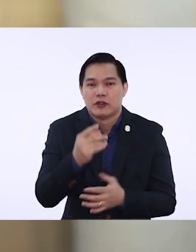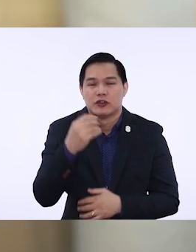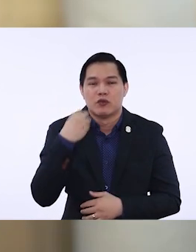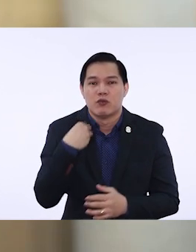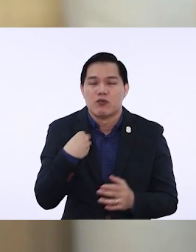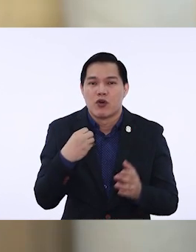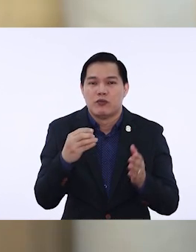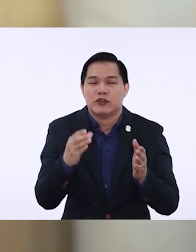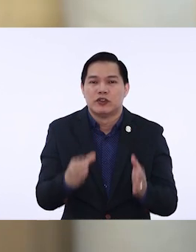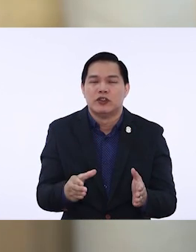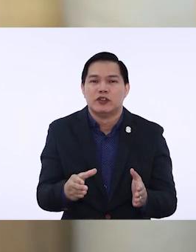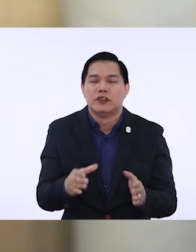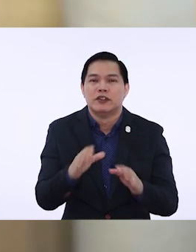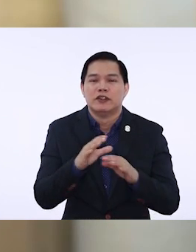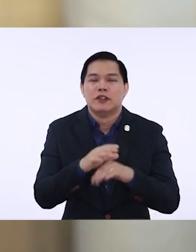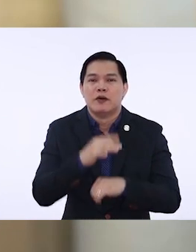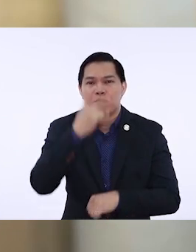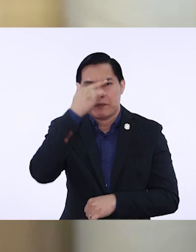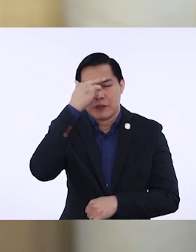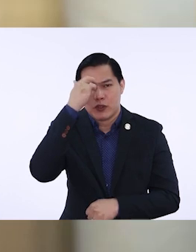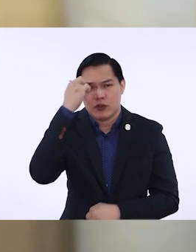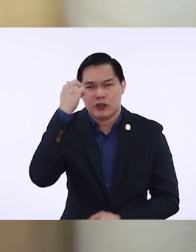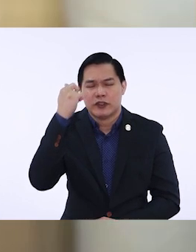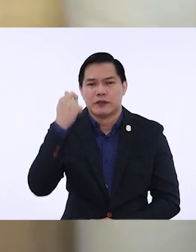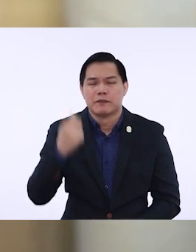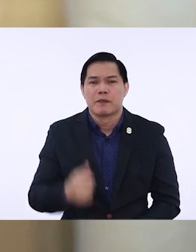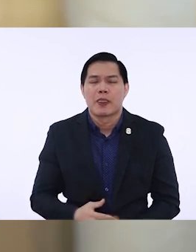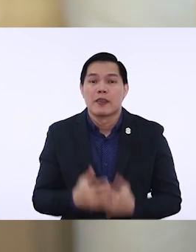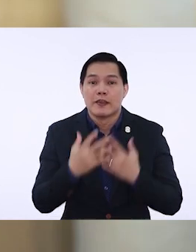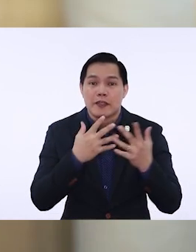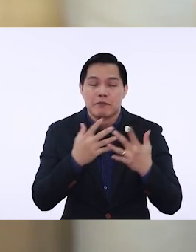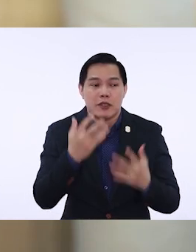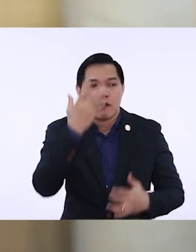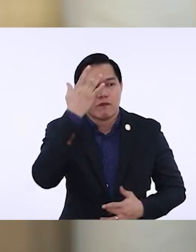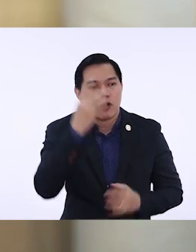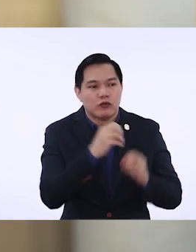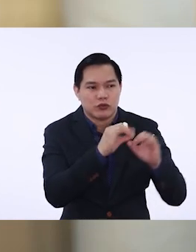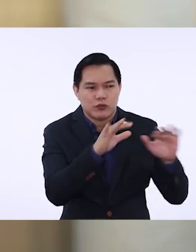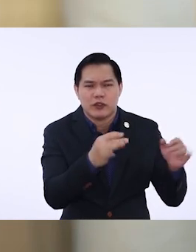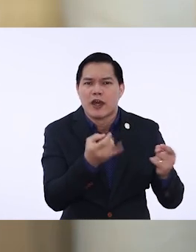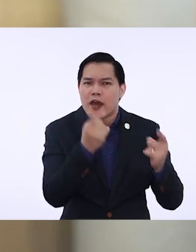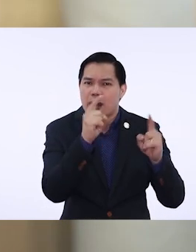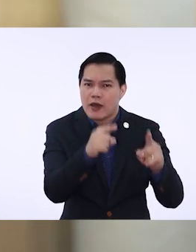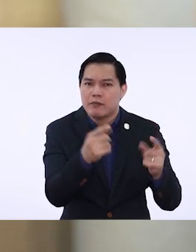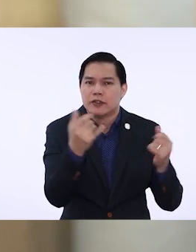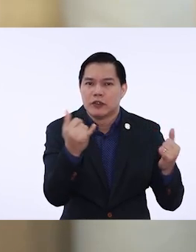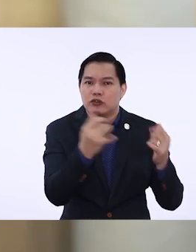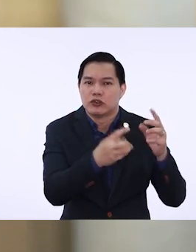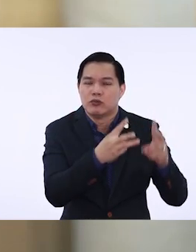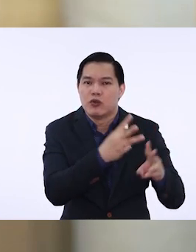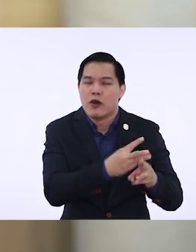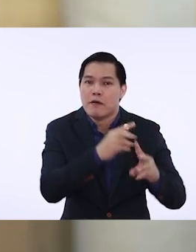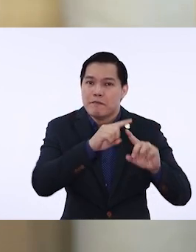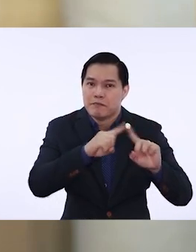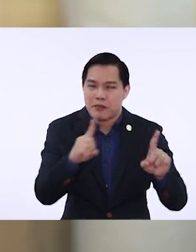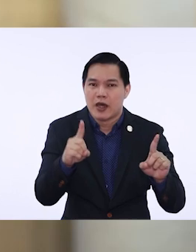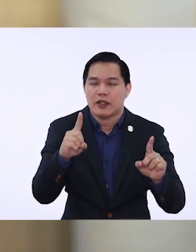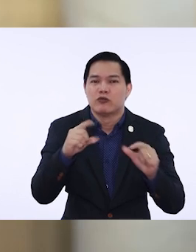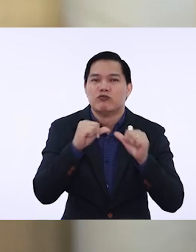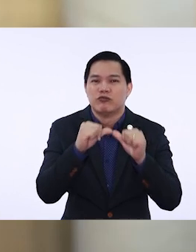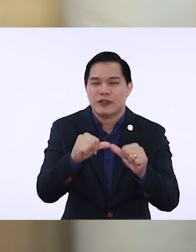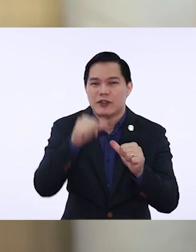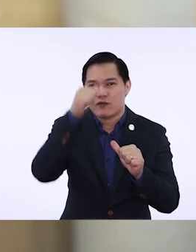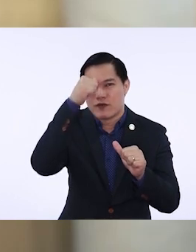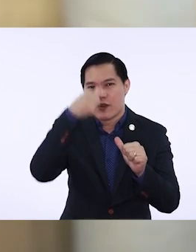may tungkulin, sapagkat sa kabila po ng pandemya na nangyayari ngayon ay naalaala po